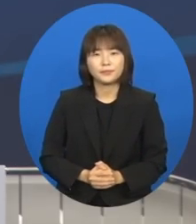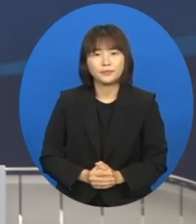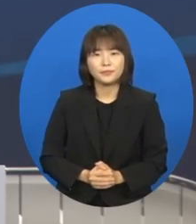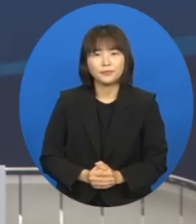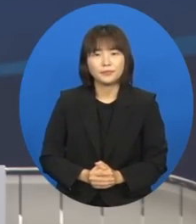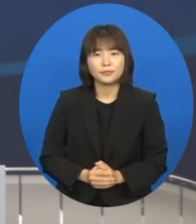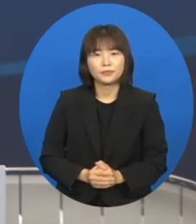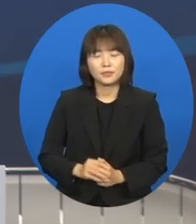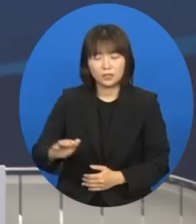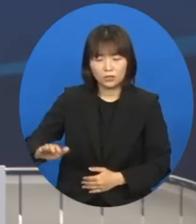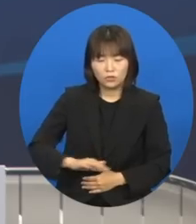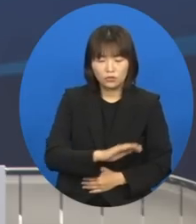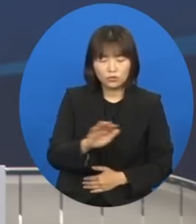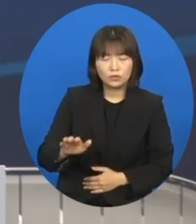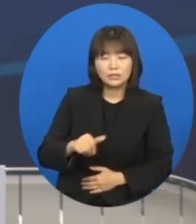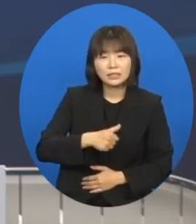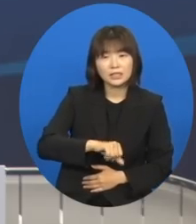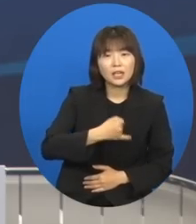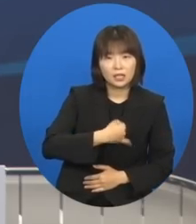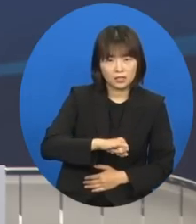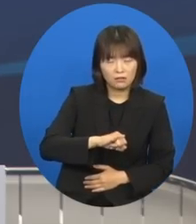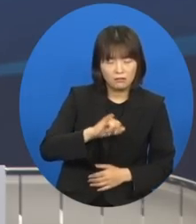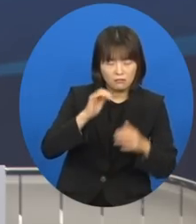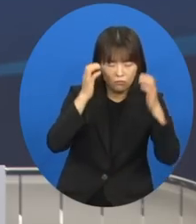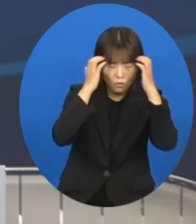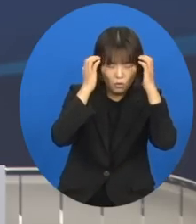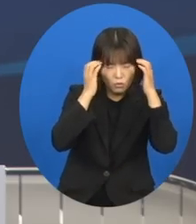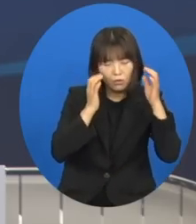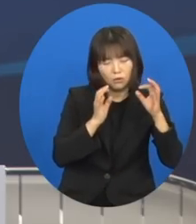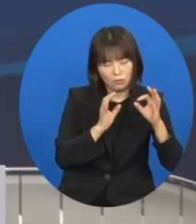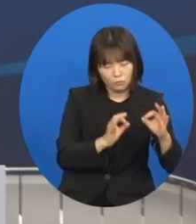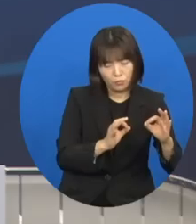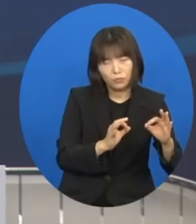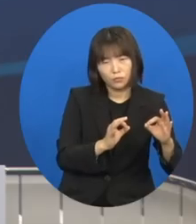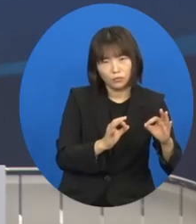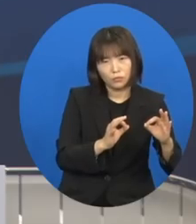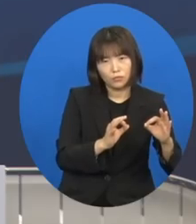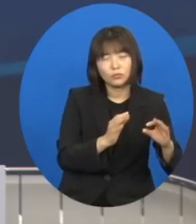우리 아이의 고통을, 아픔을 보고 있습니다.